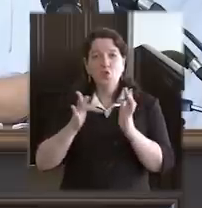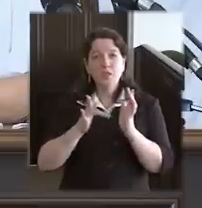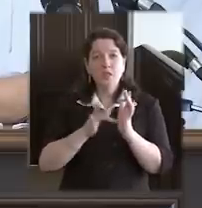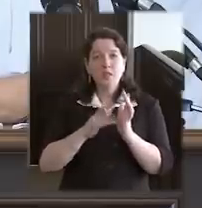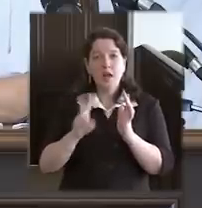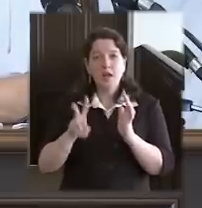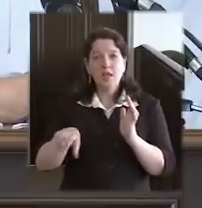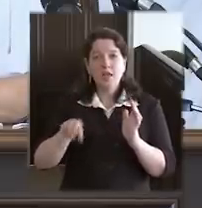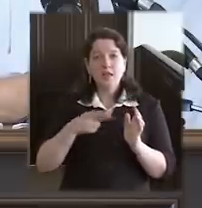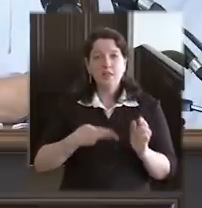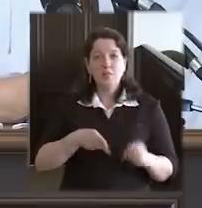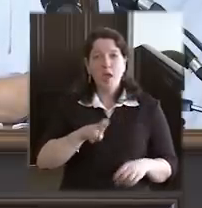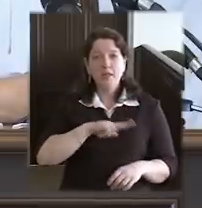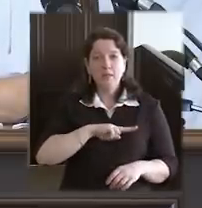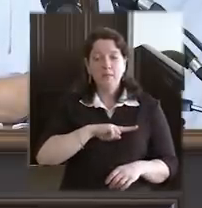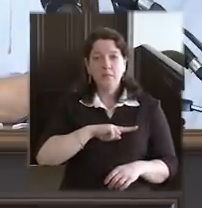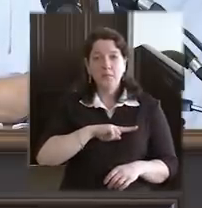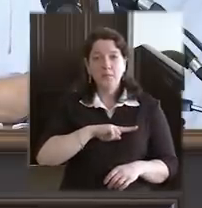смерти,